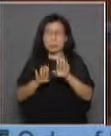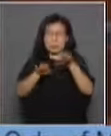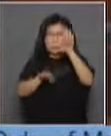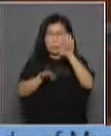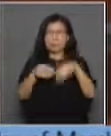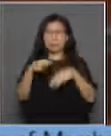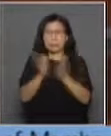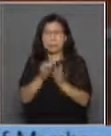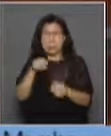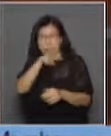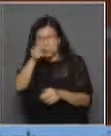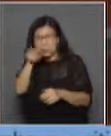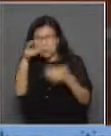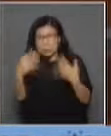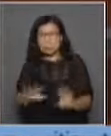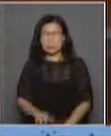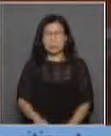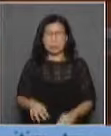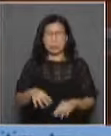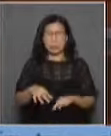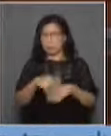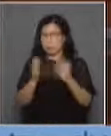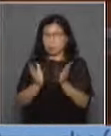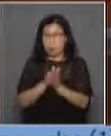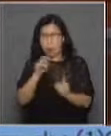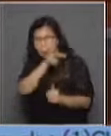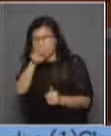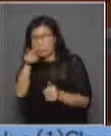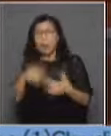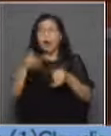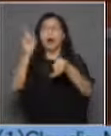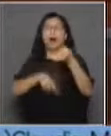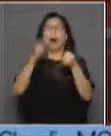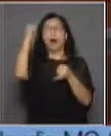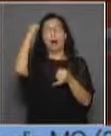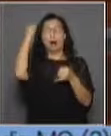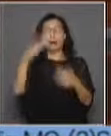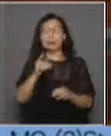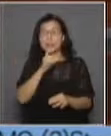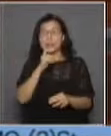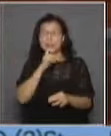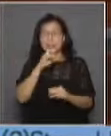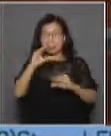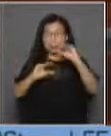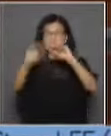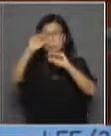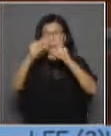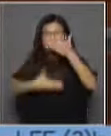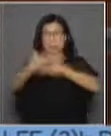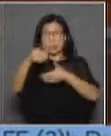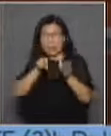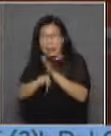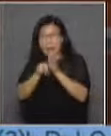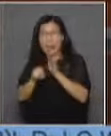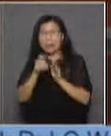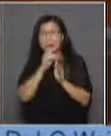查落去，全面調查之後，然之後至發現原來有啲嘅工程係漏咗一啲嘅